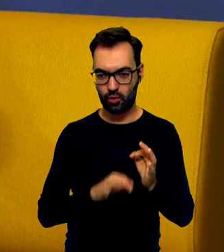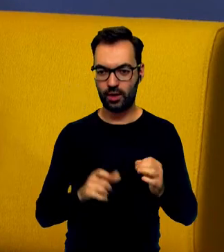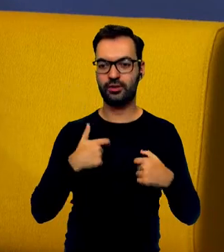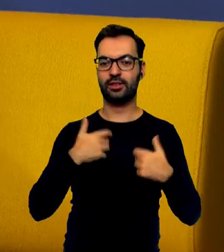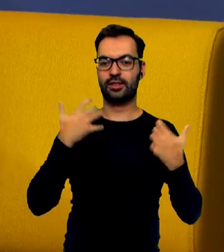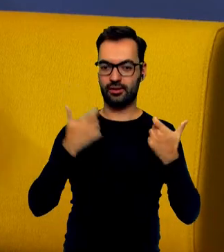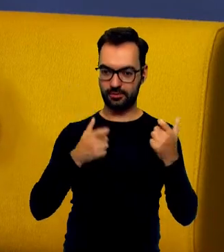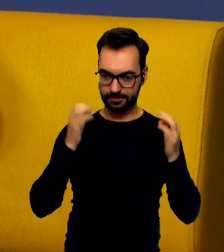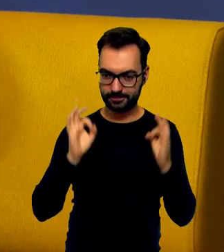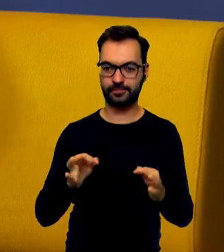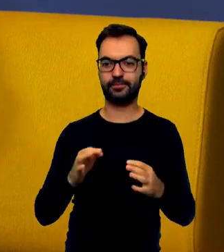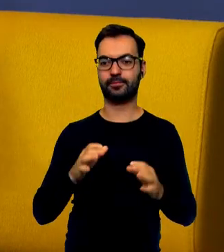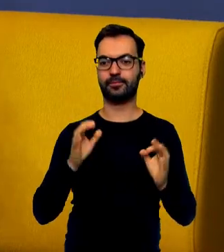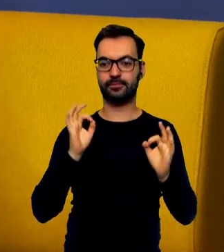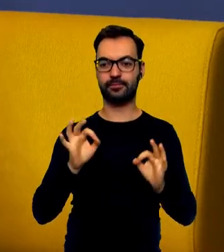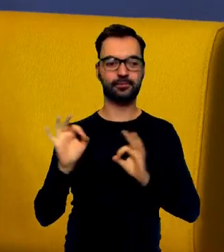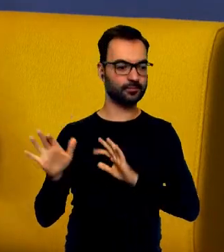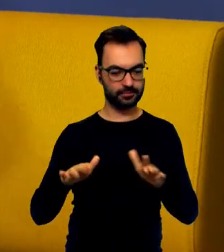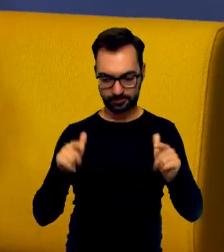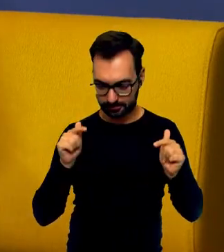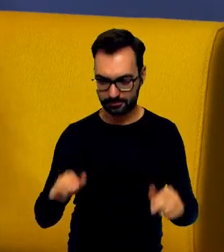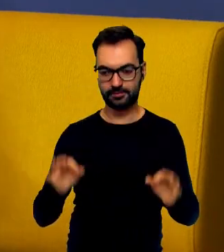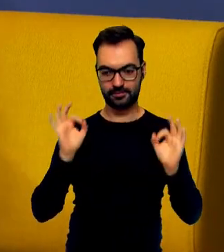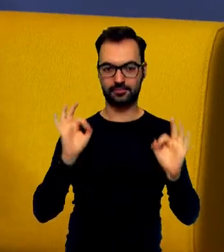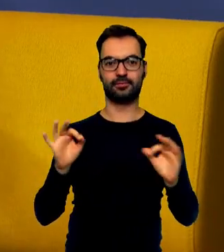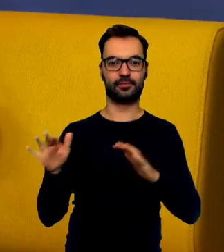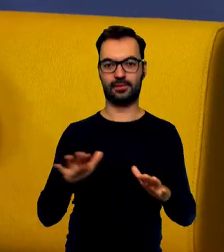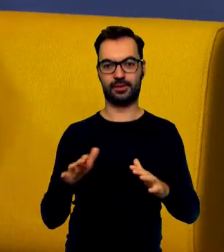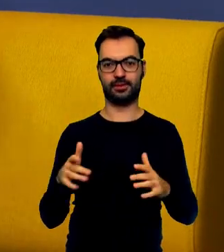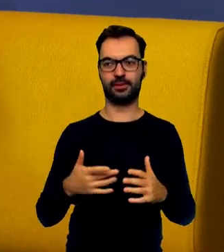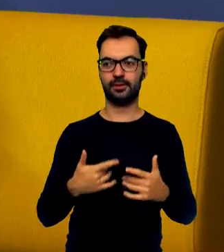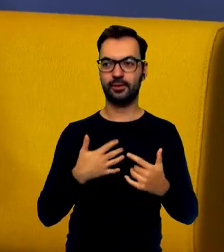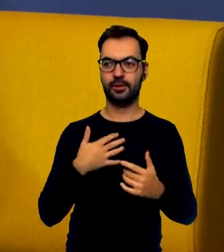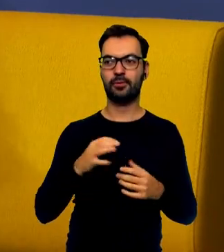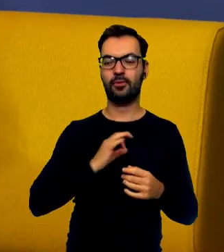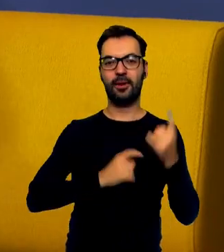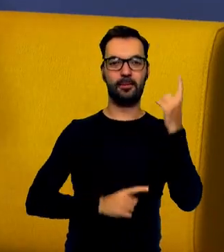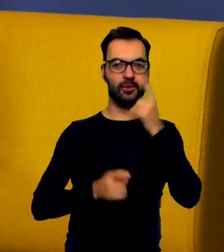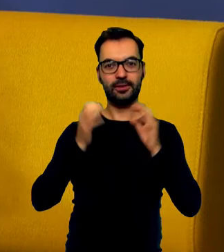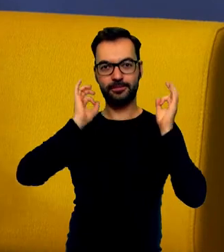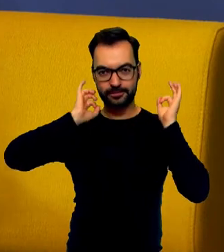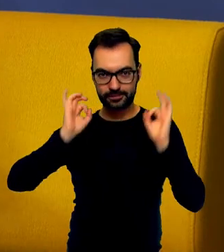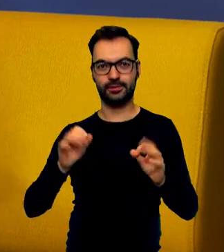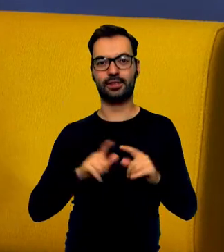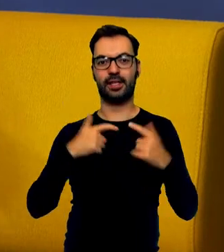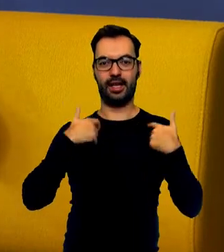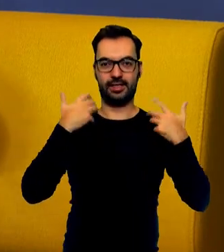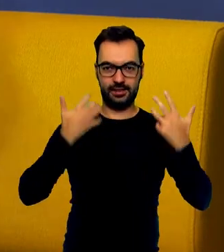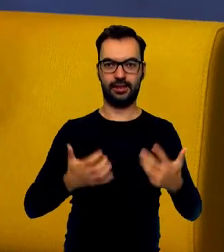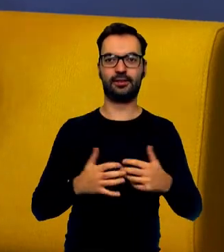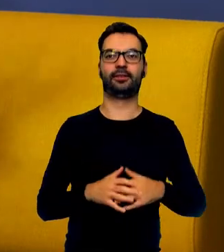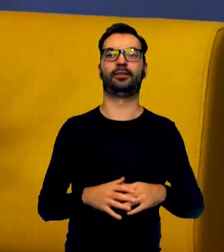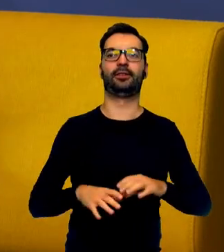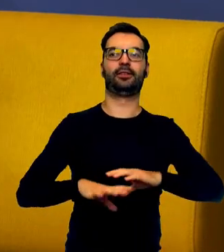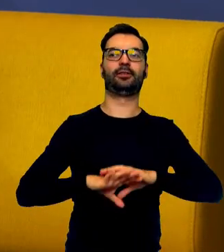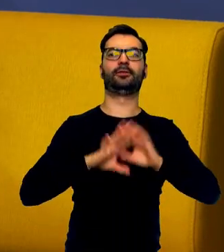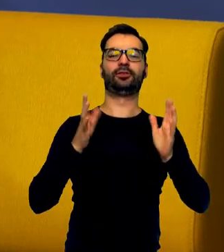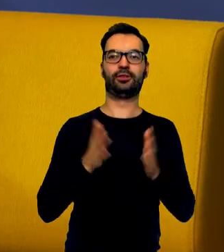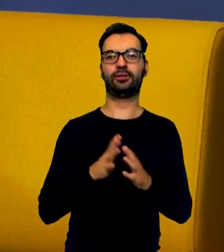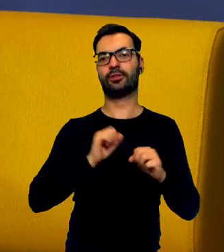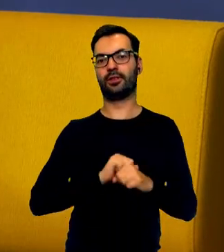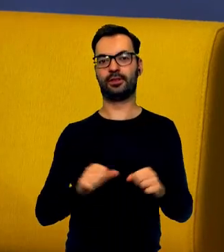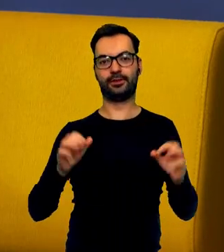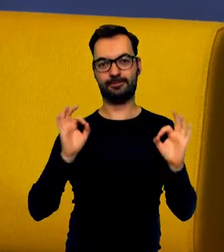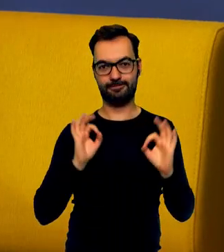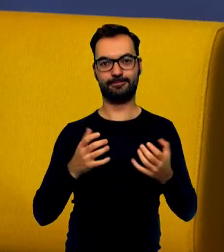to, co się chce, że się jest w tym dokładnie miejscu, w jakim się być powinno, że się ma takie przekonania, jakie się chce mieć i że wszystko po prostu